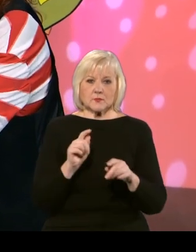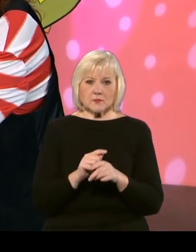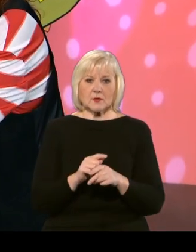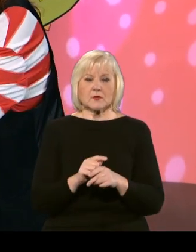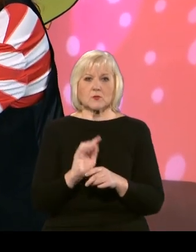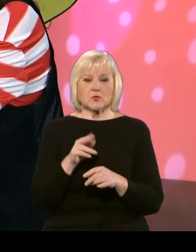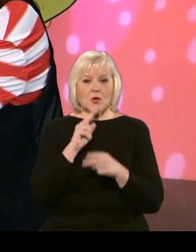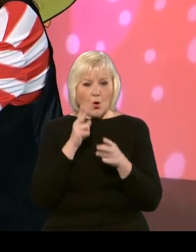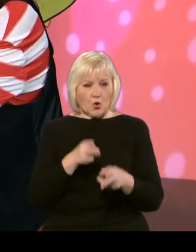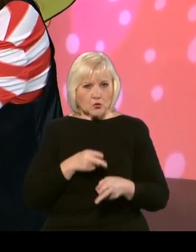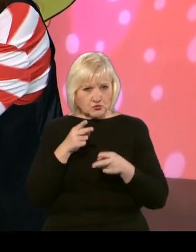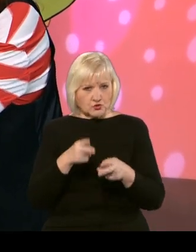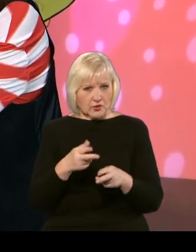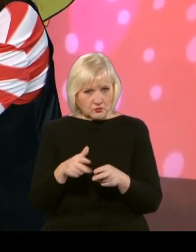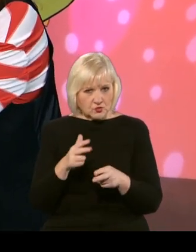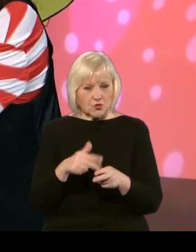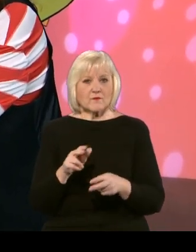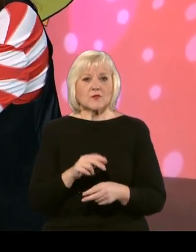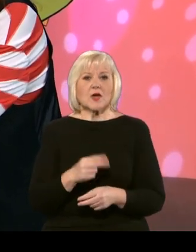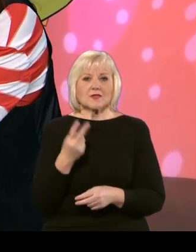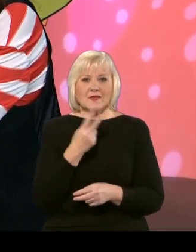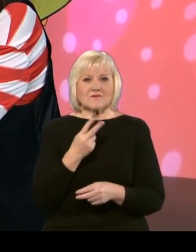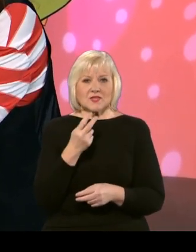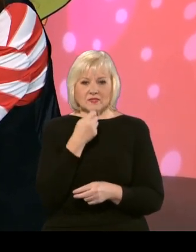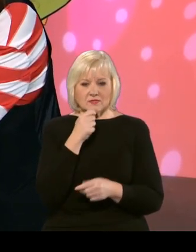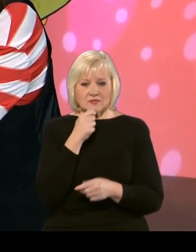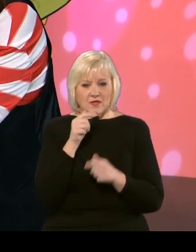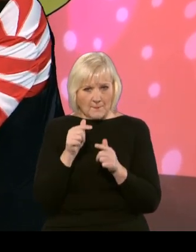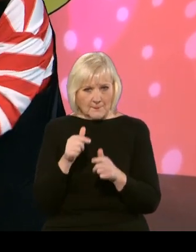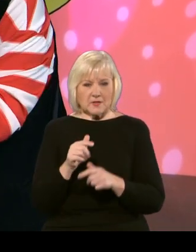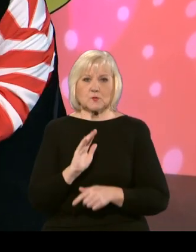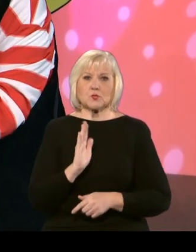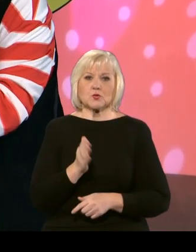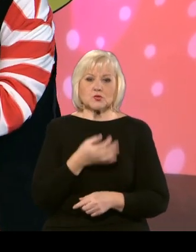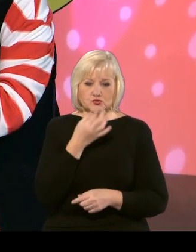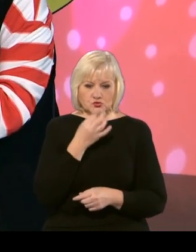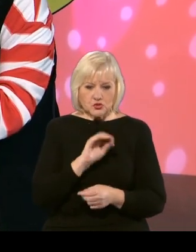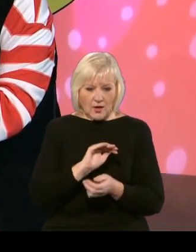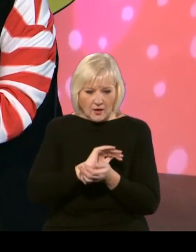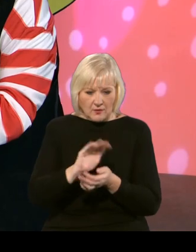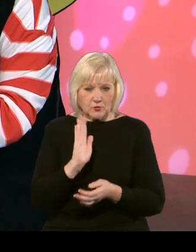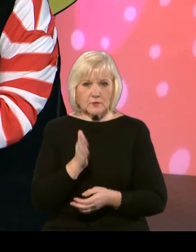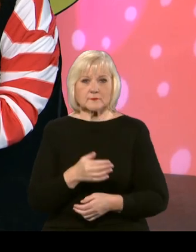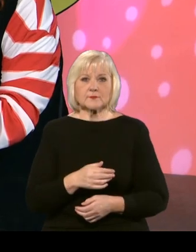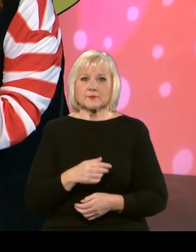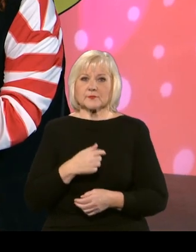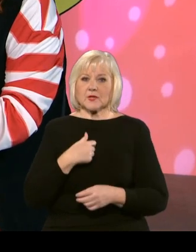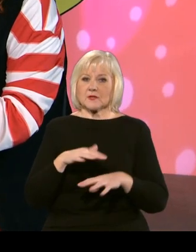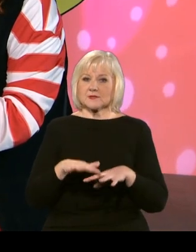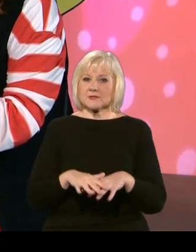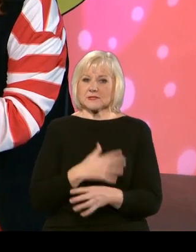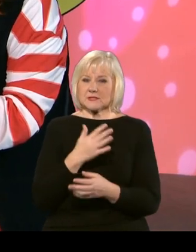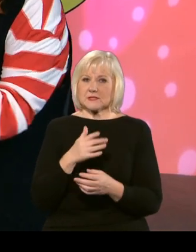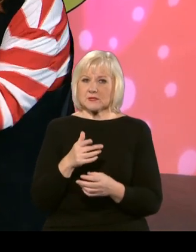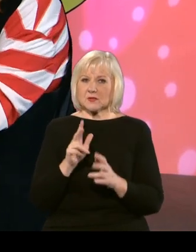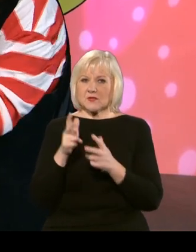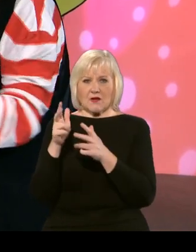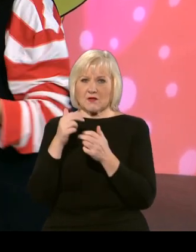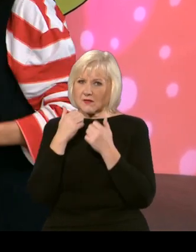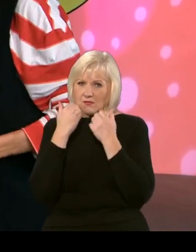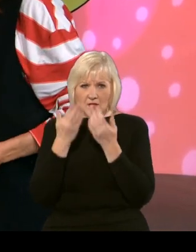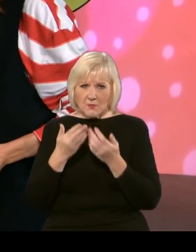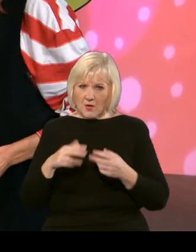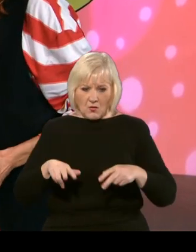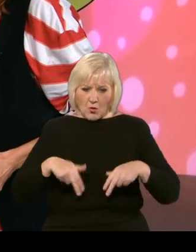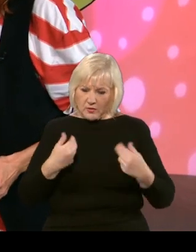budeme ošetřovat, no, ale vitamínky. Františku, mně se zdá, že ten drak nemá teplotu. Ani